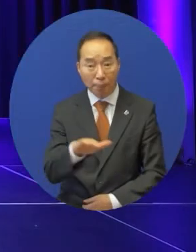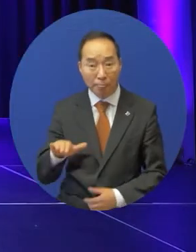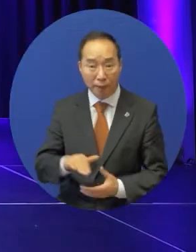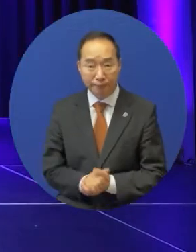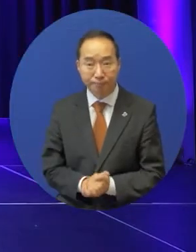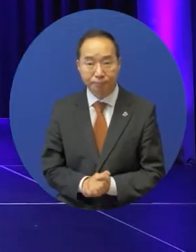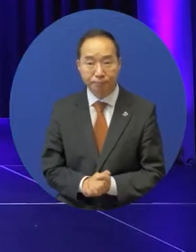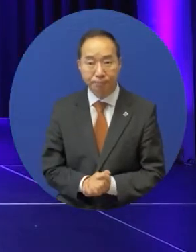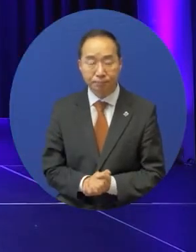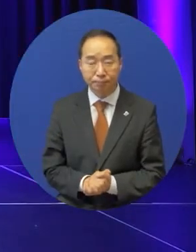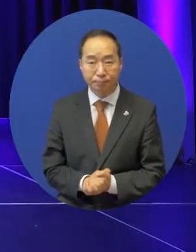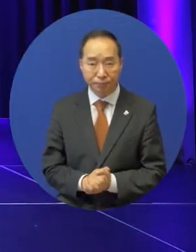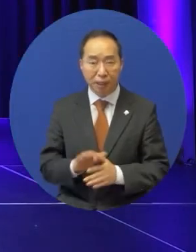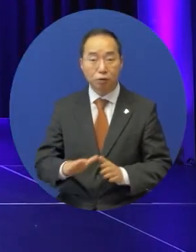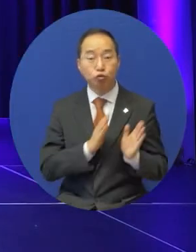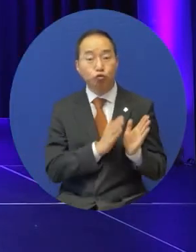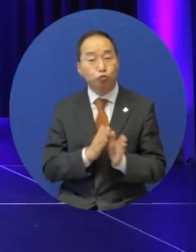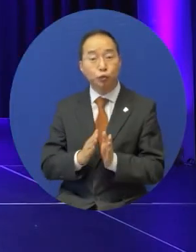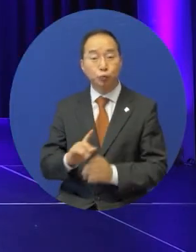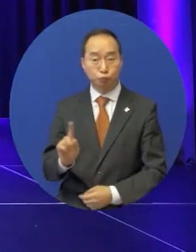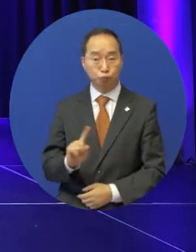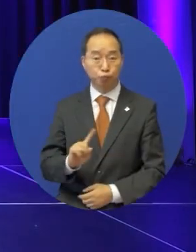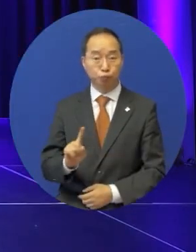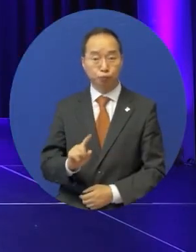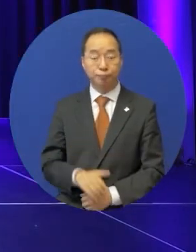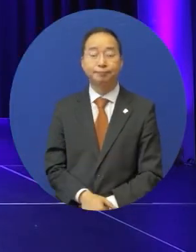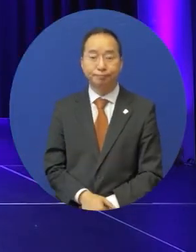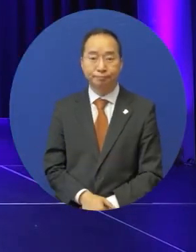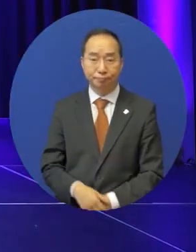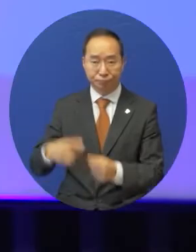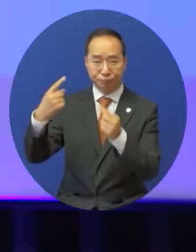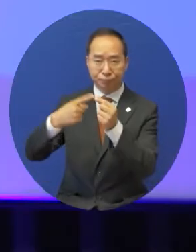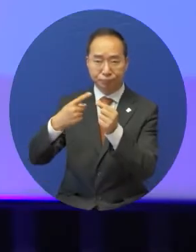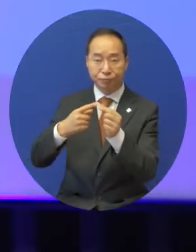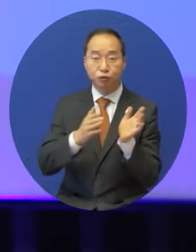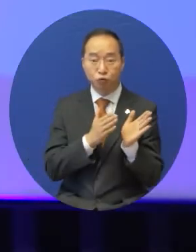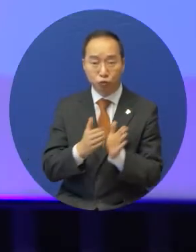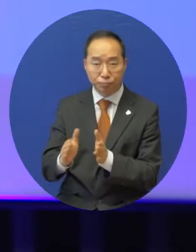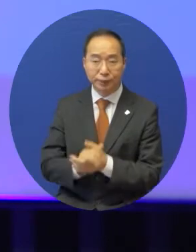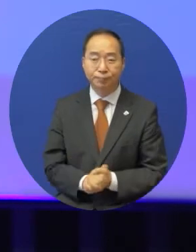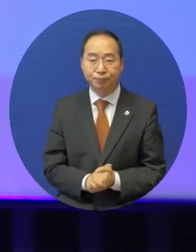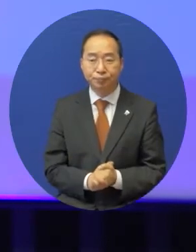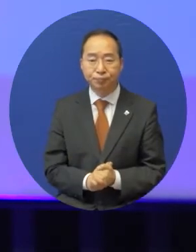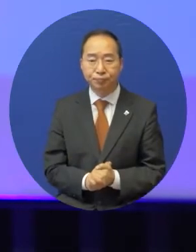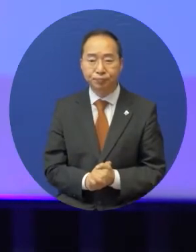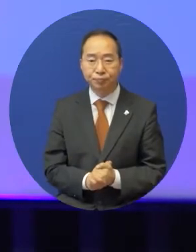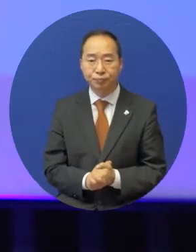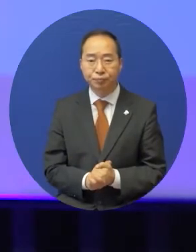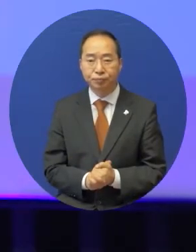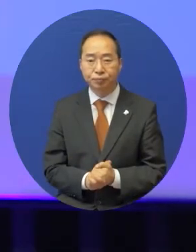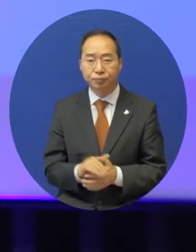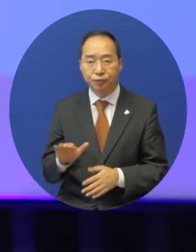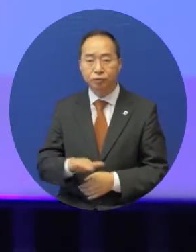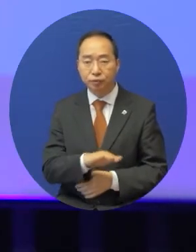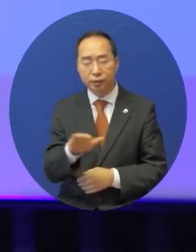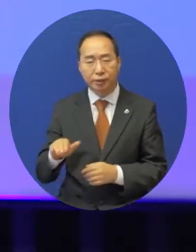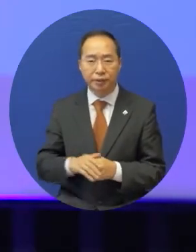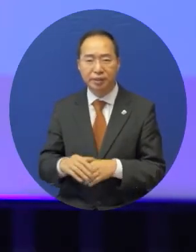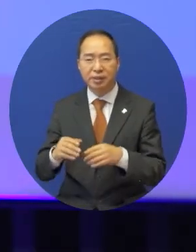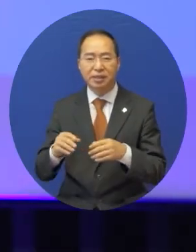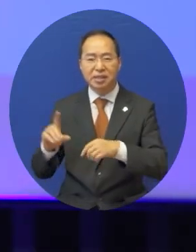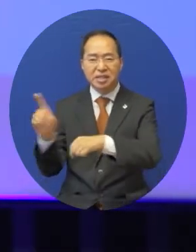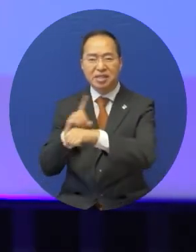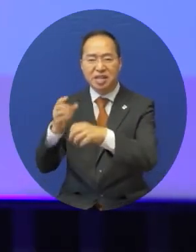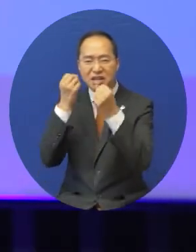자, 우리는 무엇을 그러면 준비를 해야 될까요? 첫 번째로 우리의 파괴적 디지털 혁신을 이룰